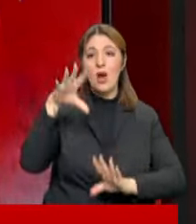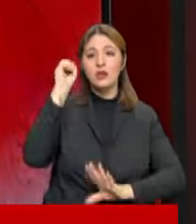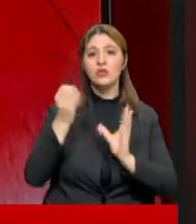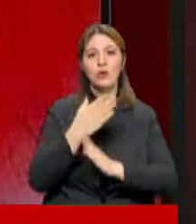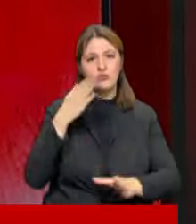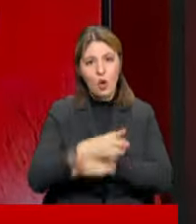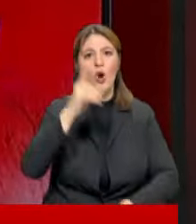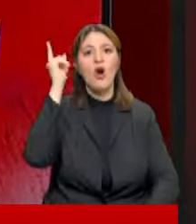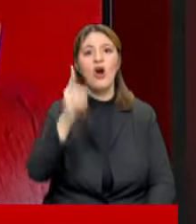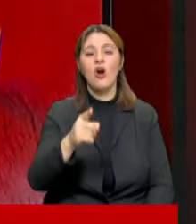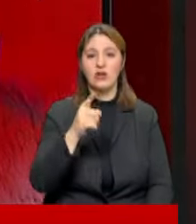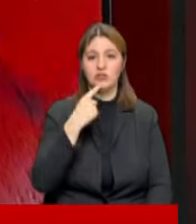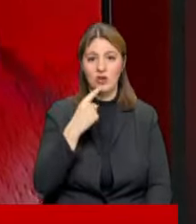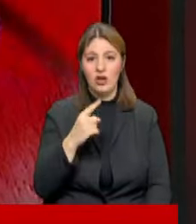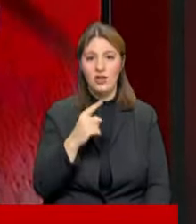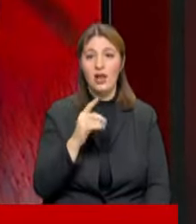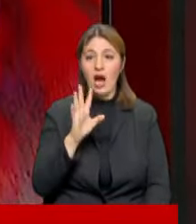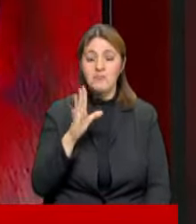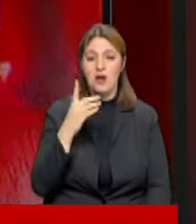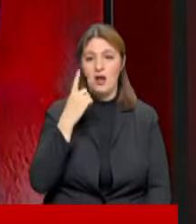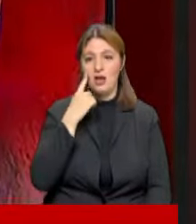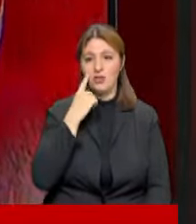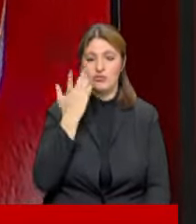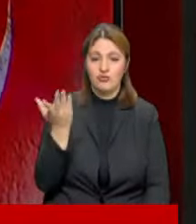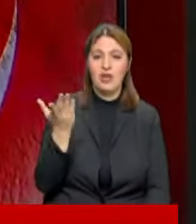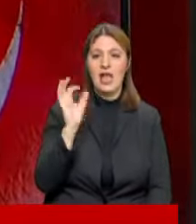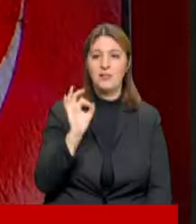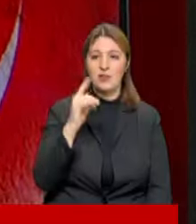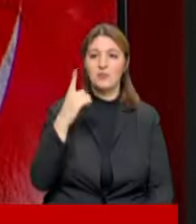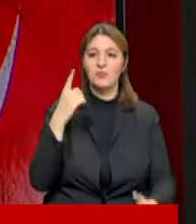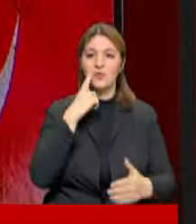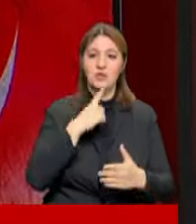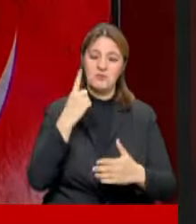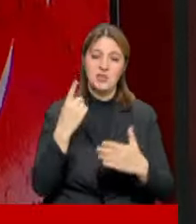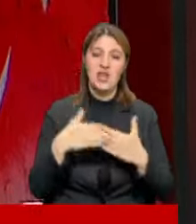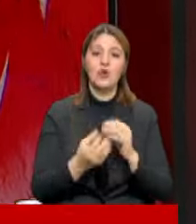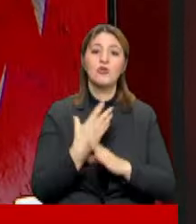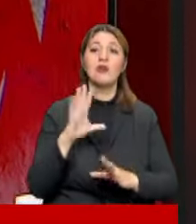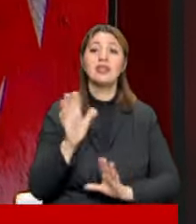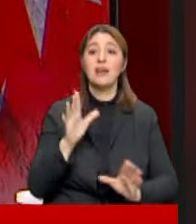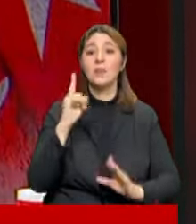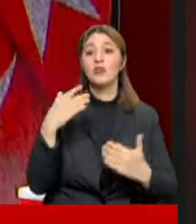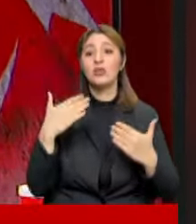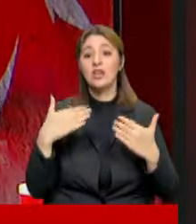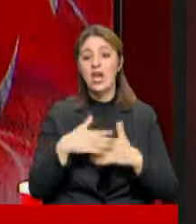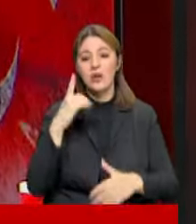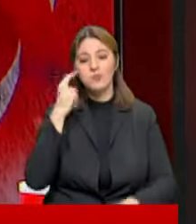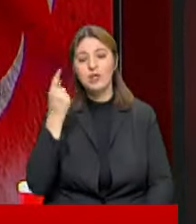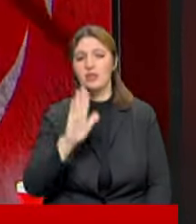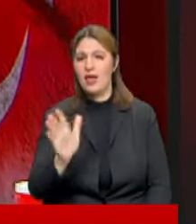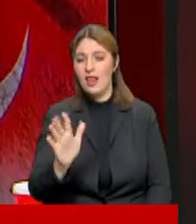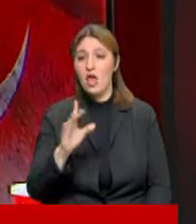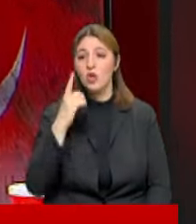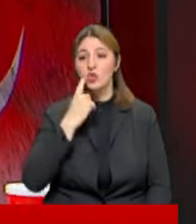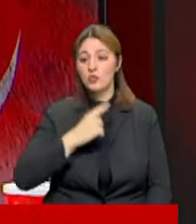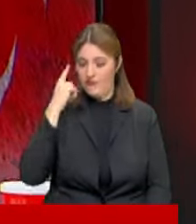oluşur Doğru Bu sözü söyledi ama Mustafa Kemal Elbette Cumhuriyeti bir gecede kurmadı veya Cumhuriyet bir gecede kurulmadı